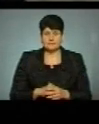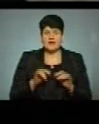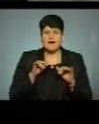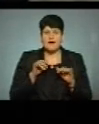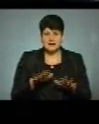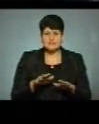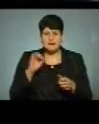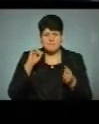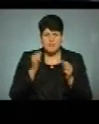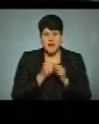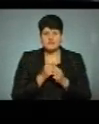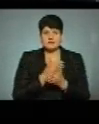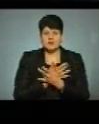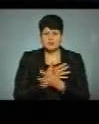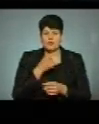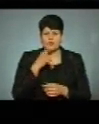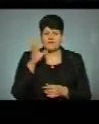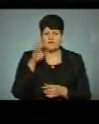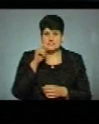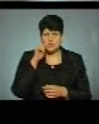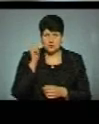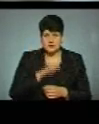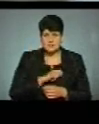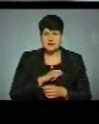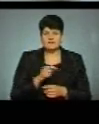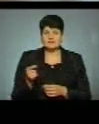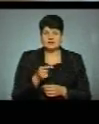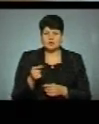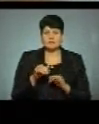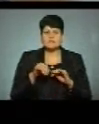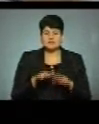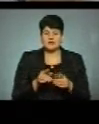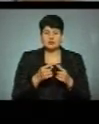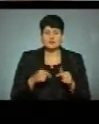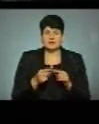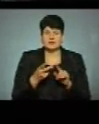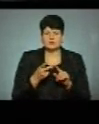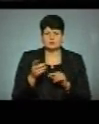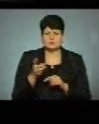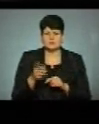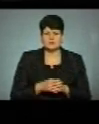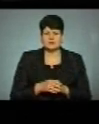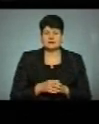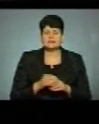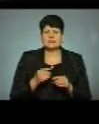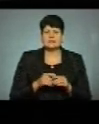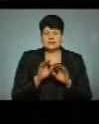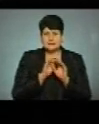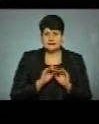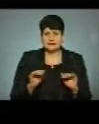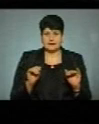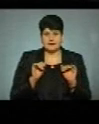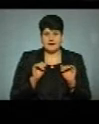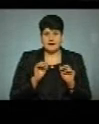пам'яті» всеукраїнська, каже її ініціаторка Ольга Шахін. В Тернополі захід організували вдруге. Тиха акція «Ангели пам'яті»